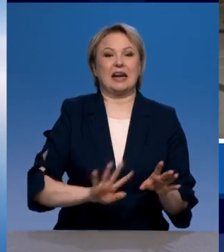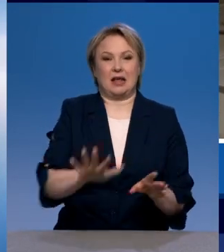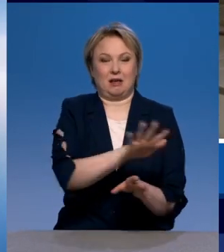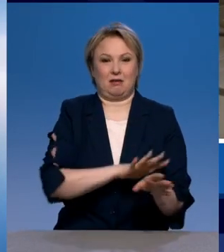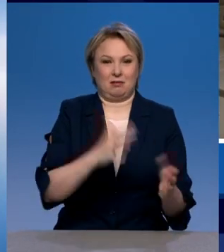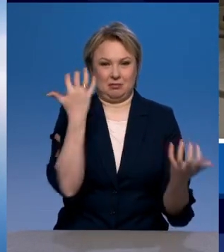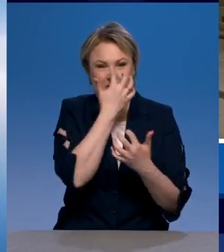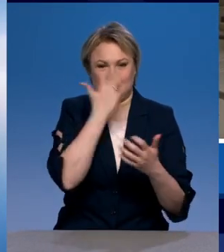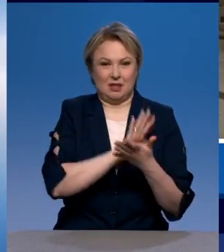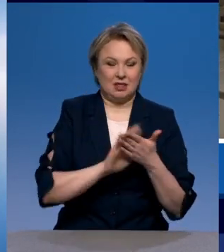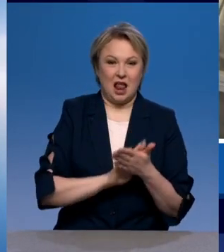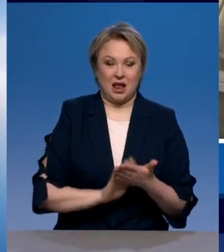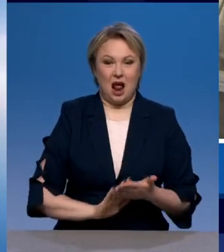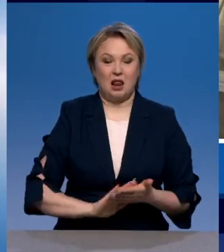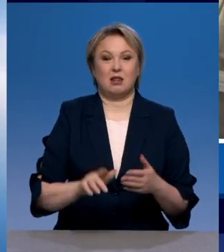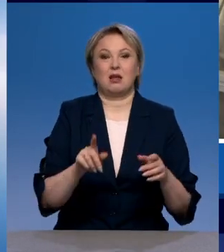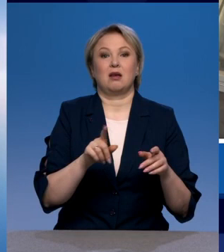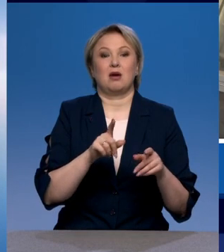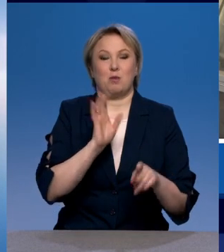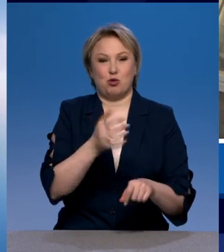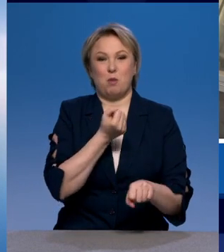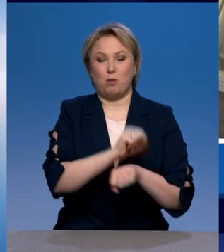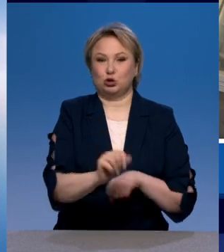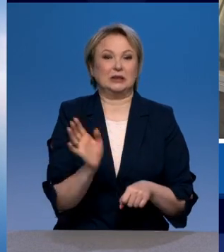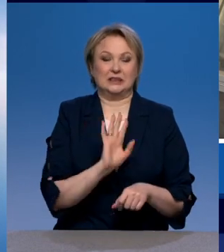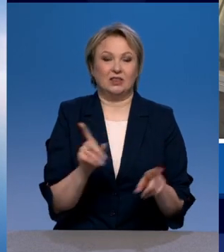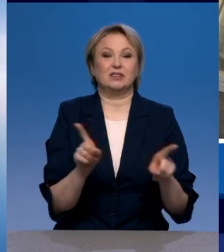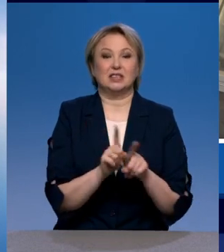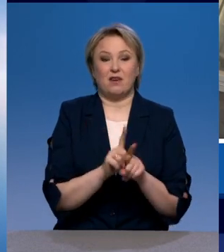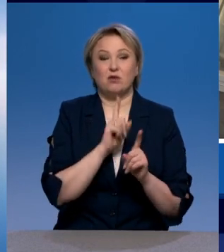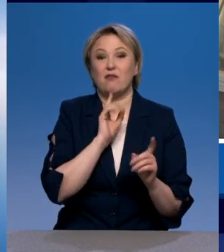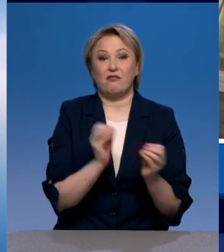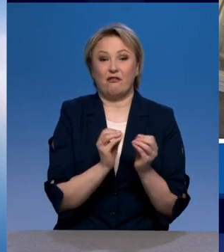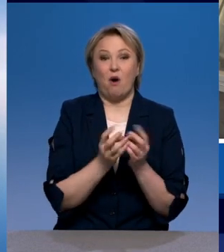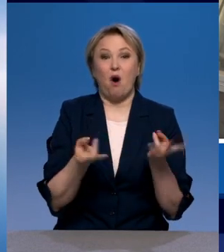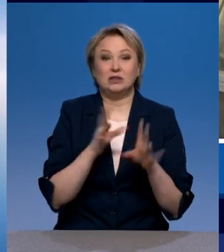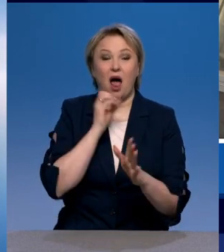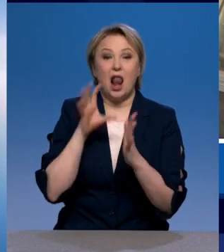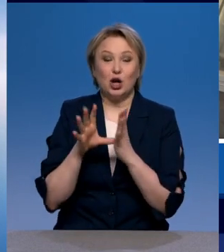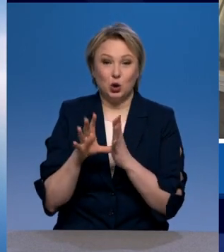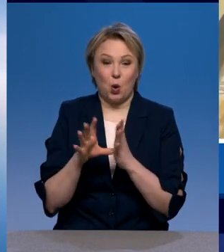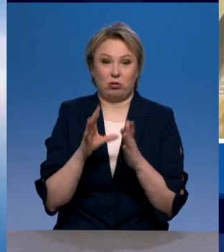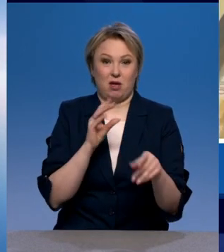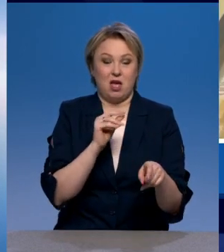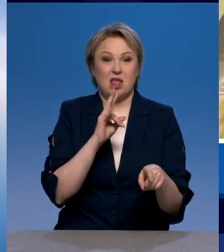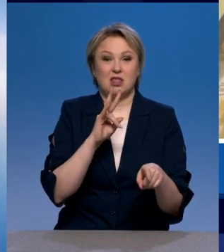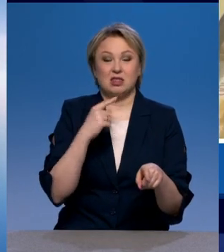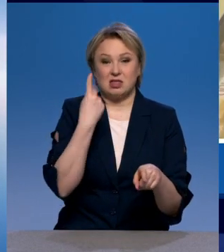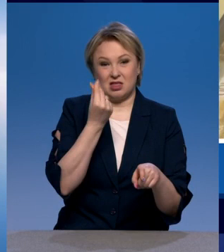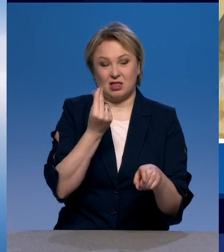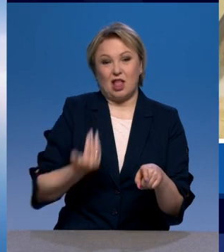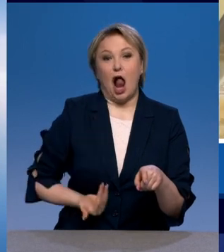равно сохраняются и наличные деньги, и электронные деньги. Появляется третья форма денег. И вот